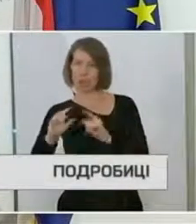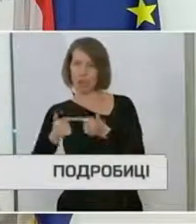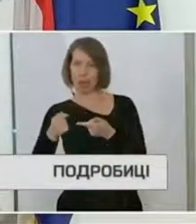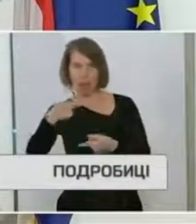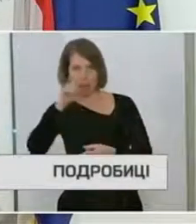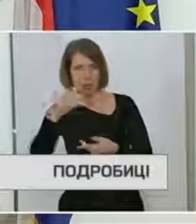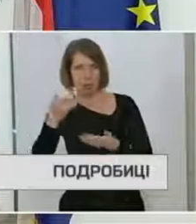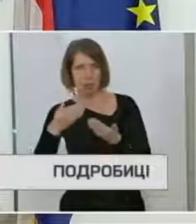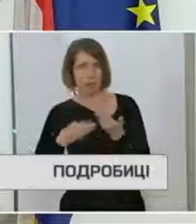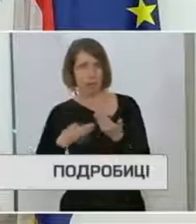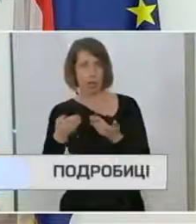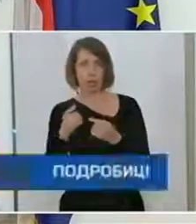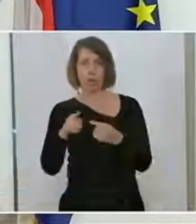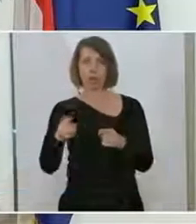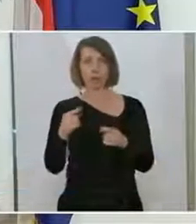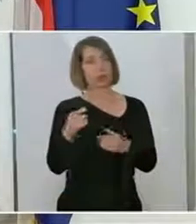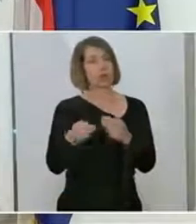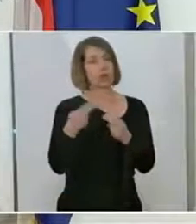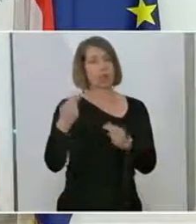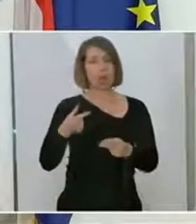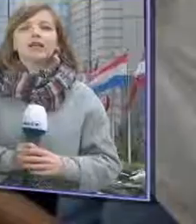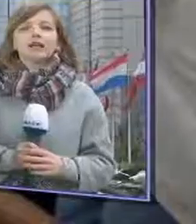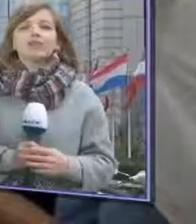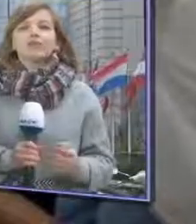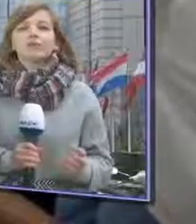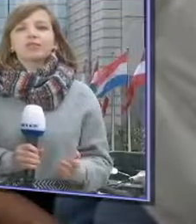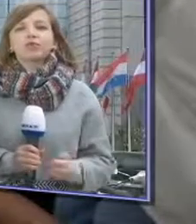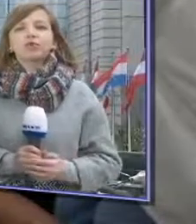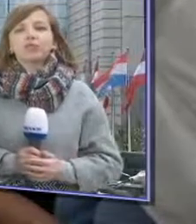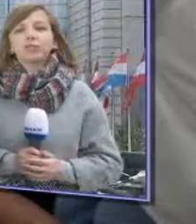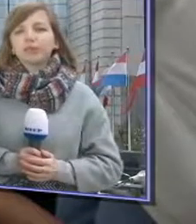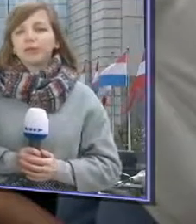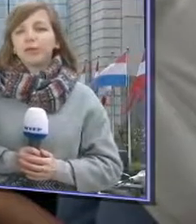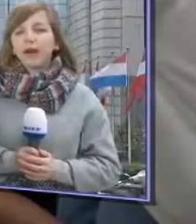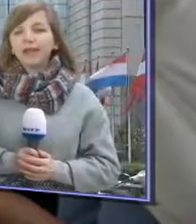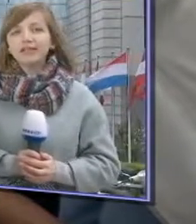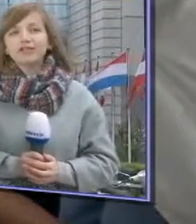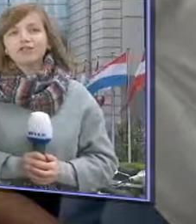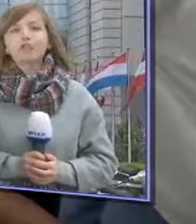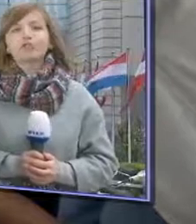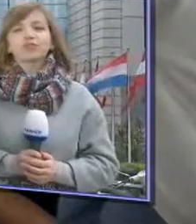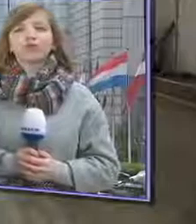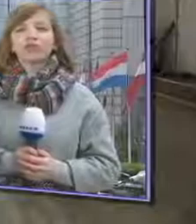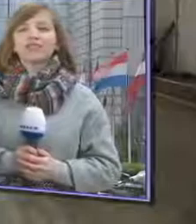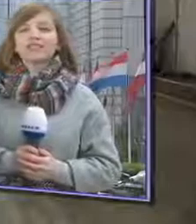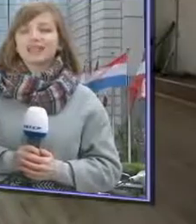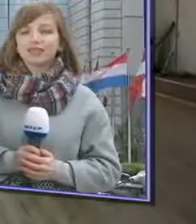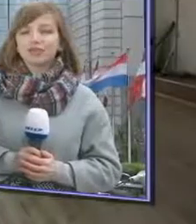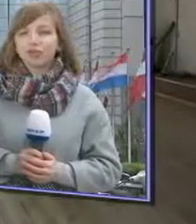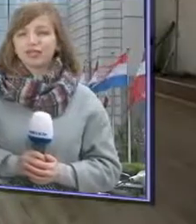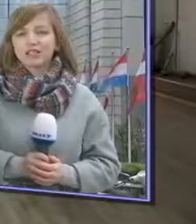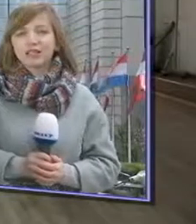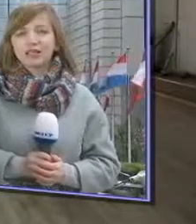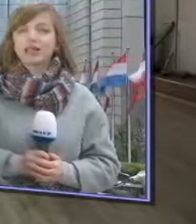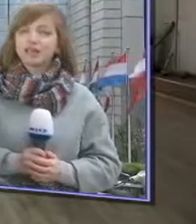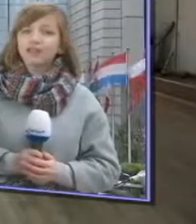Німеччина, а ще й майже вдвічі більше, ніж Хорватія. Навів Себастьян Курці приклад Мальти, де встигли провакцинувати